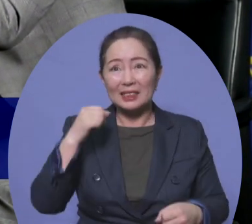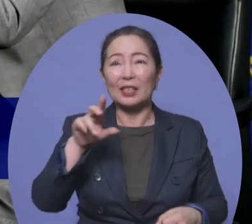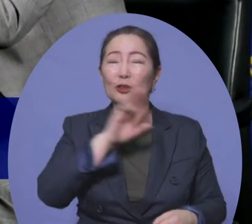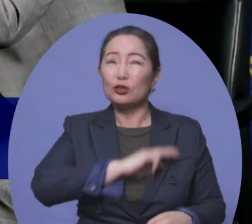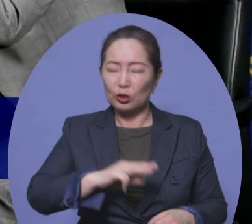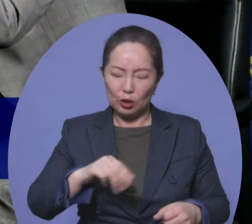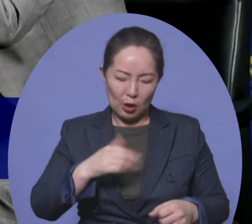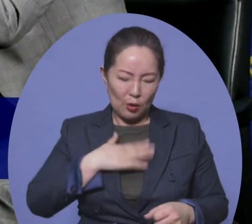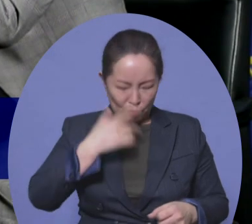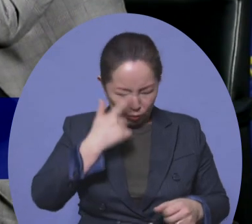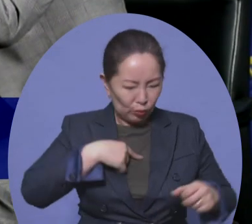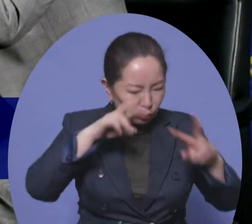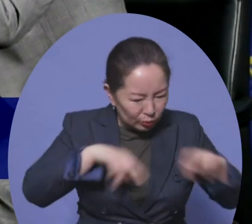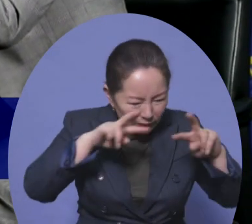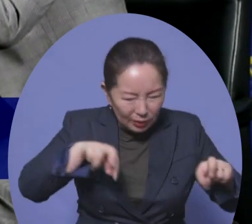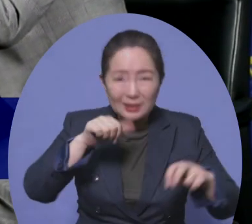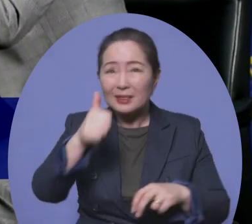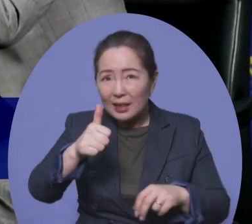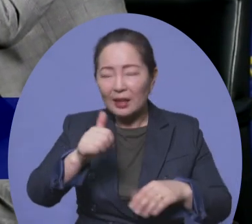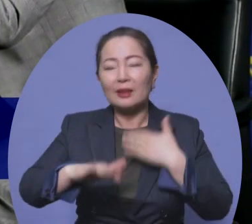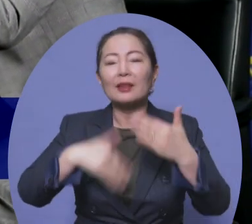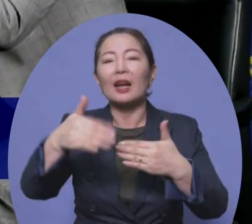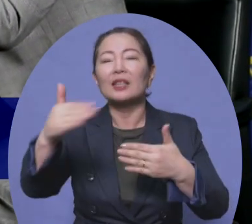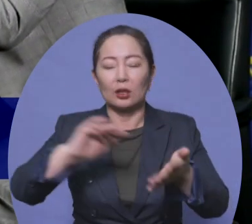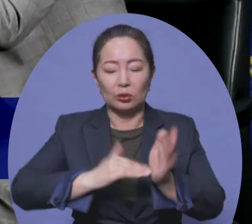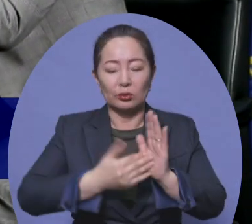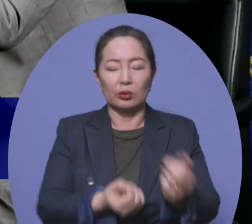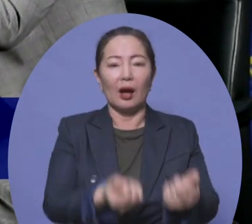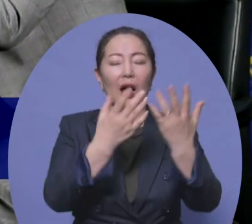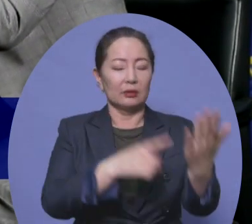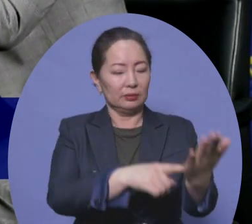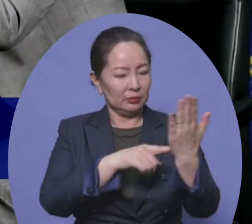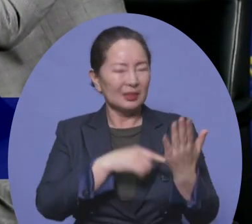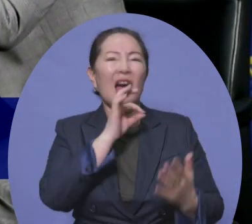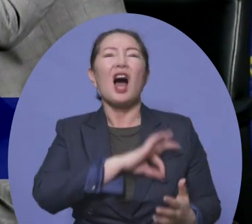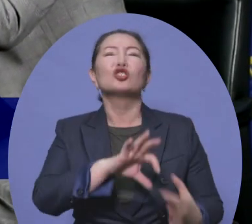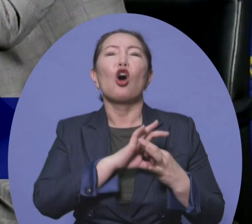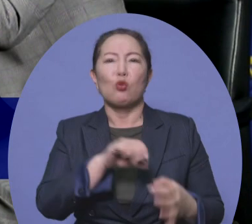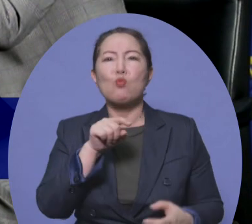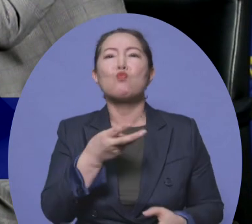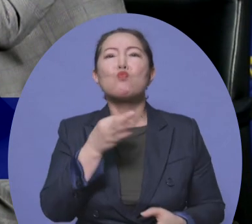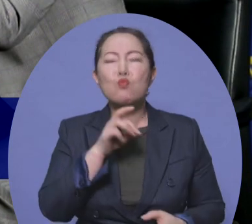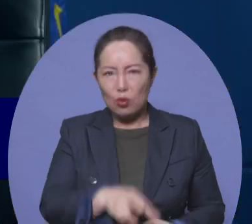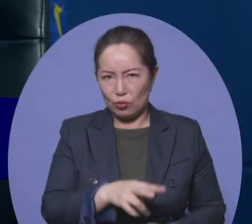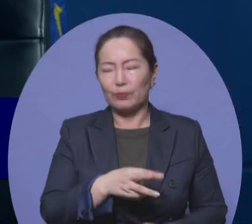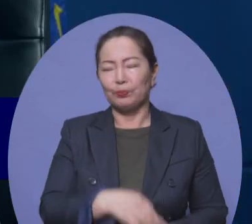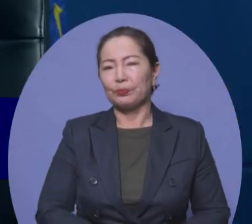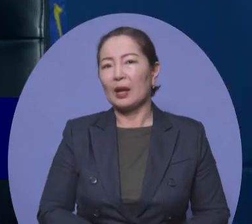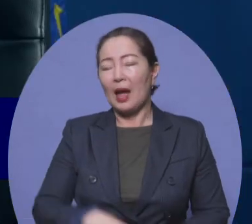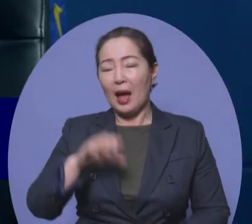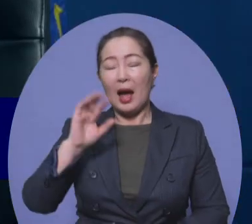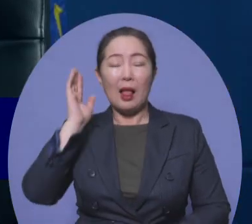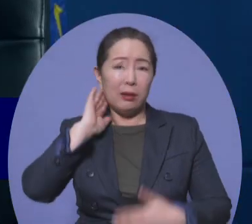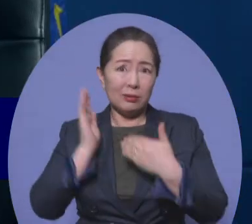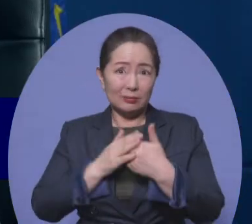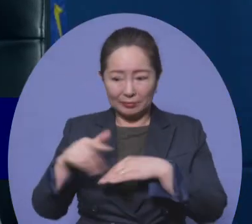бас маш сайн судалгаа одоо хийж байж дараагийн одоо төлөвлөгөө гаргах өөрөө ач холбогдолтой байдаг байгаа. Авилгын тэмцэх газрын